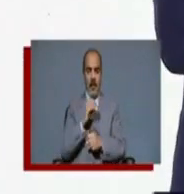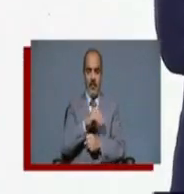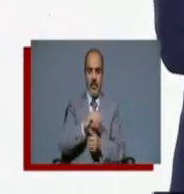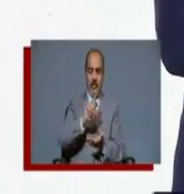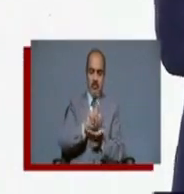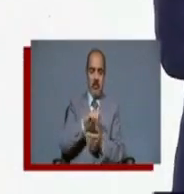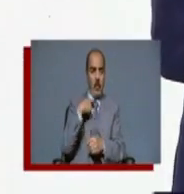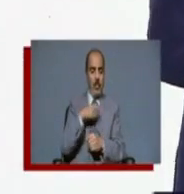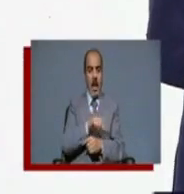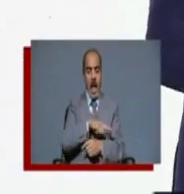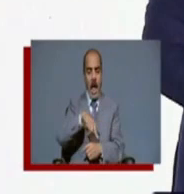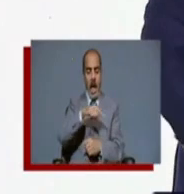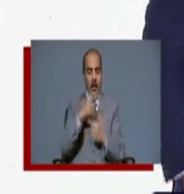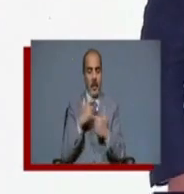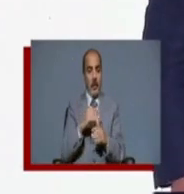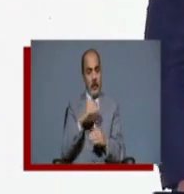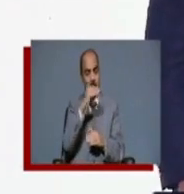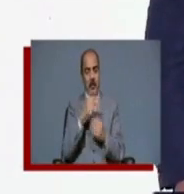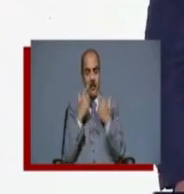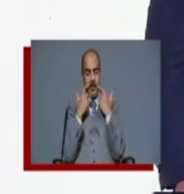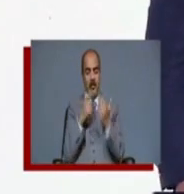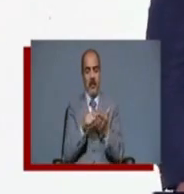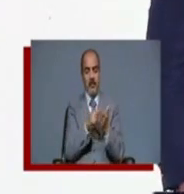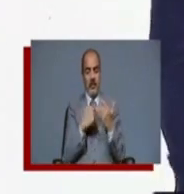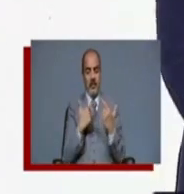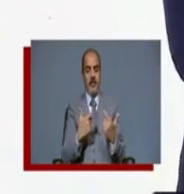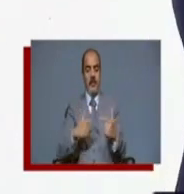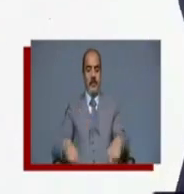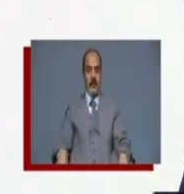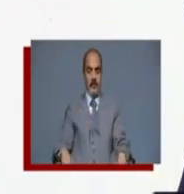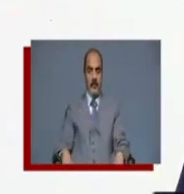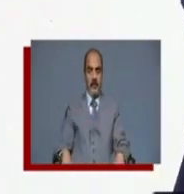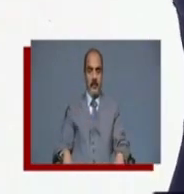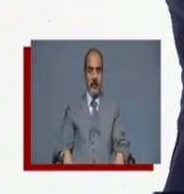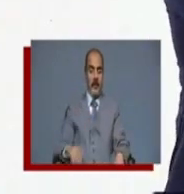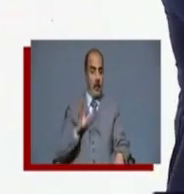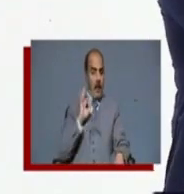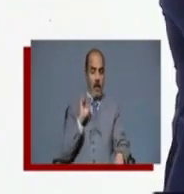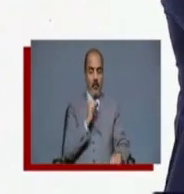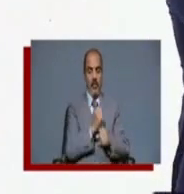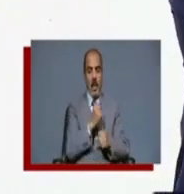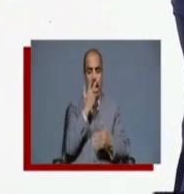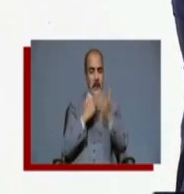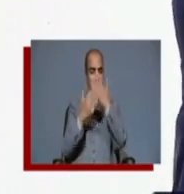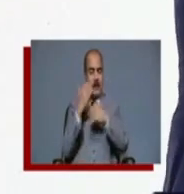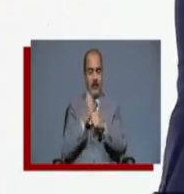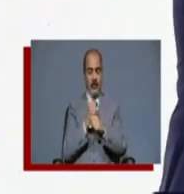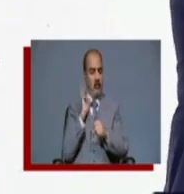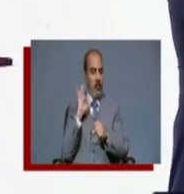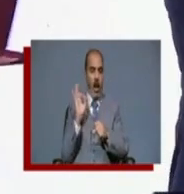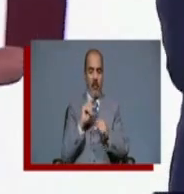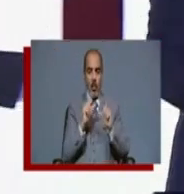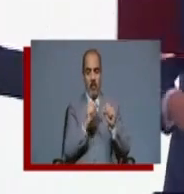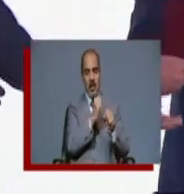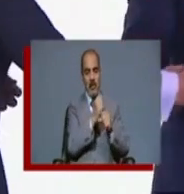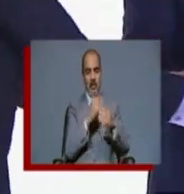ومطمن زمايلنا اللي سبناهم بيعملوا نفس الاسلوب والحمد لله يعني الحاجات دي النهارده تتكرم اه يعني